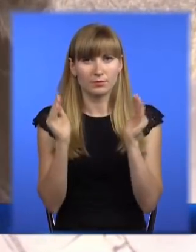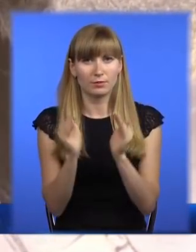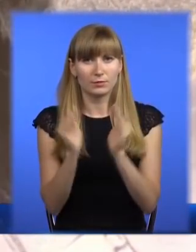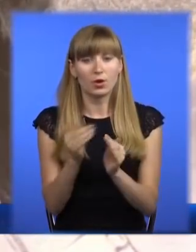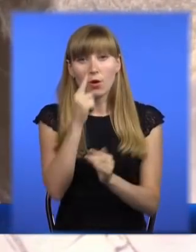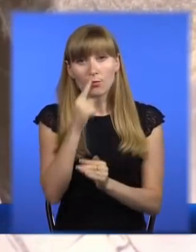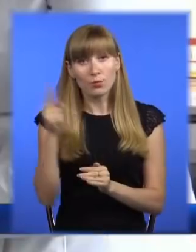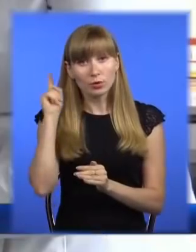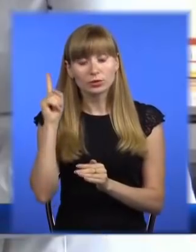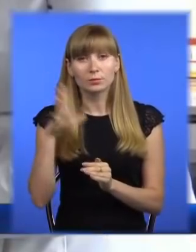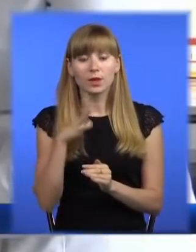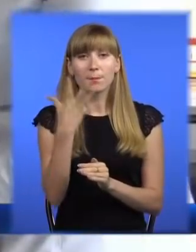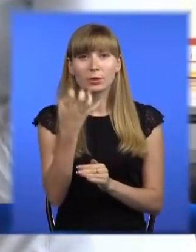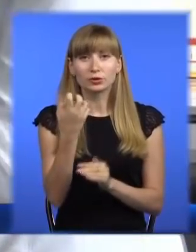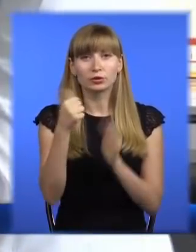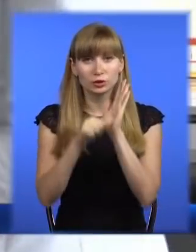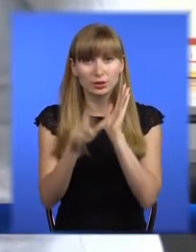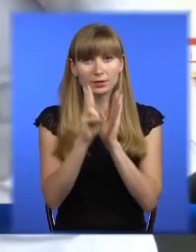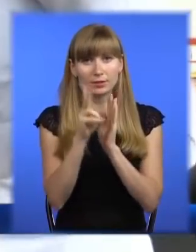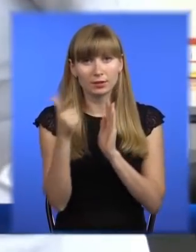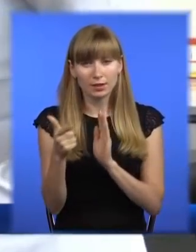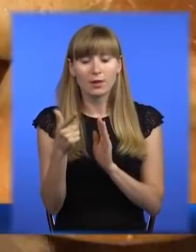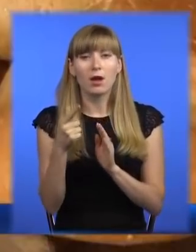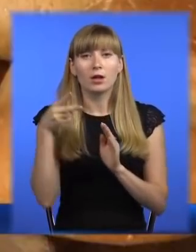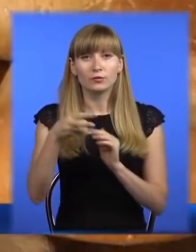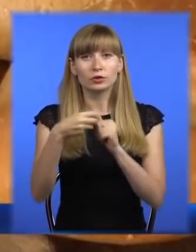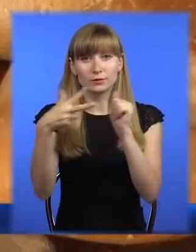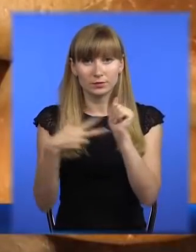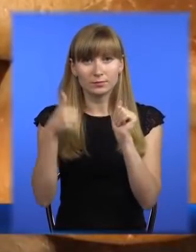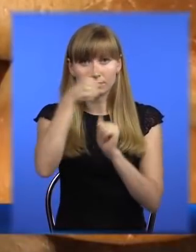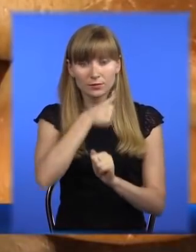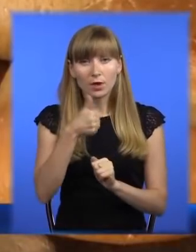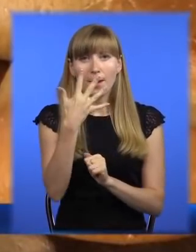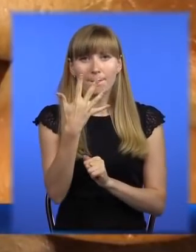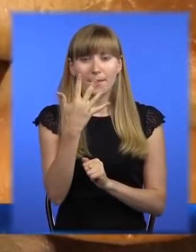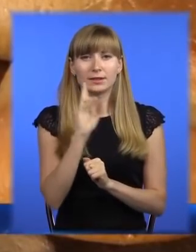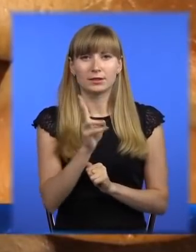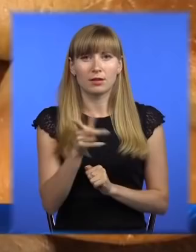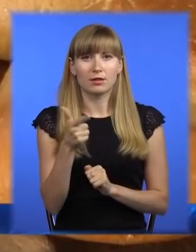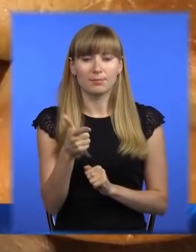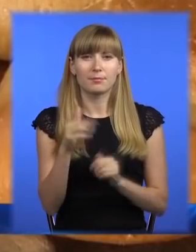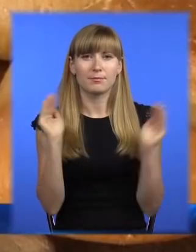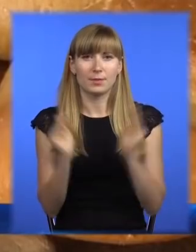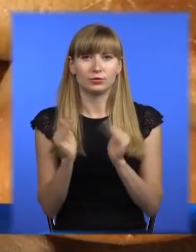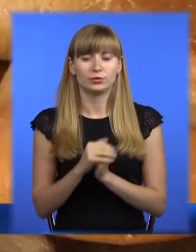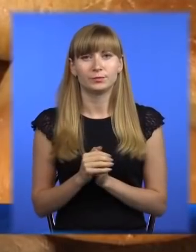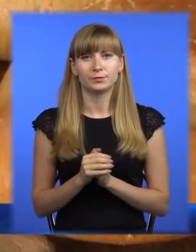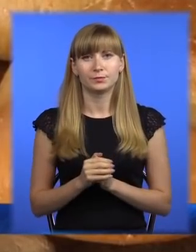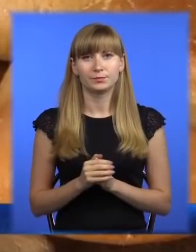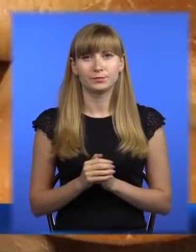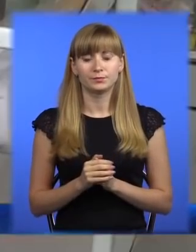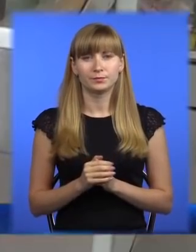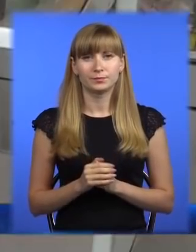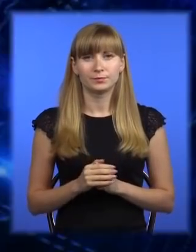торік показники складали 560 кілограмів, то у 2018-му вже на 5 кілограмів менше.